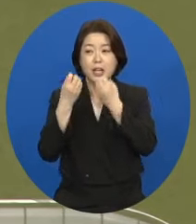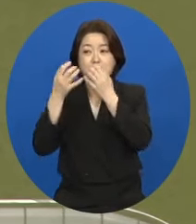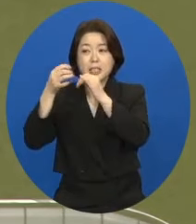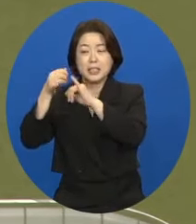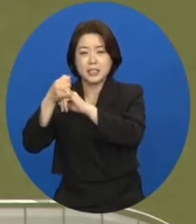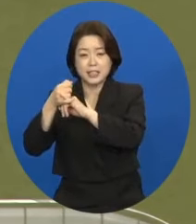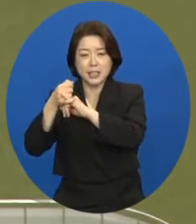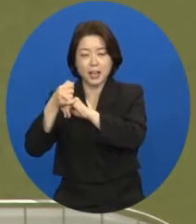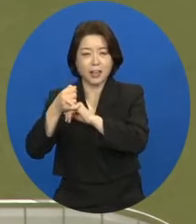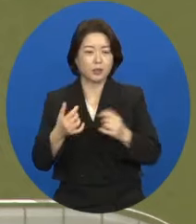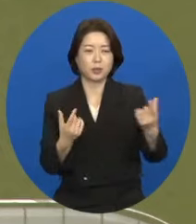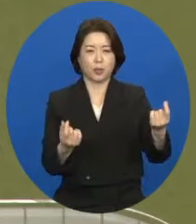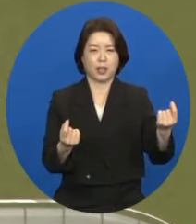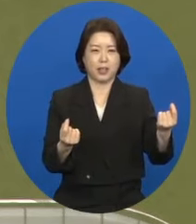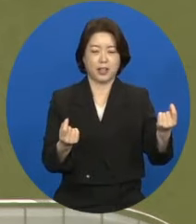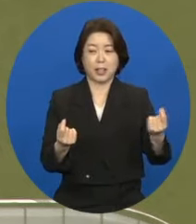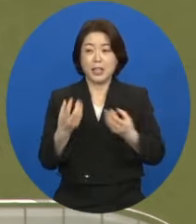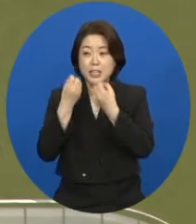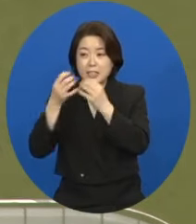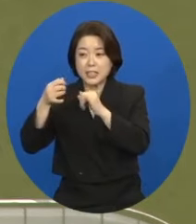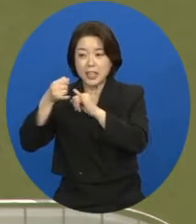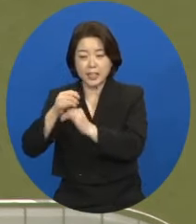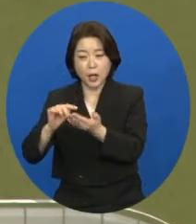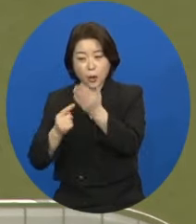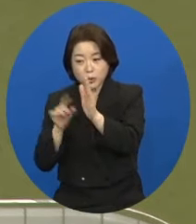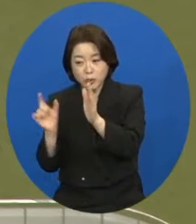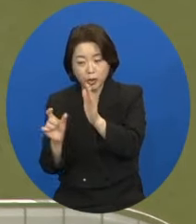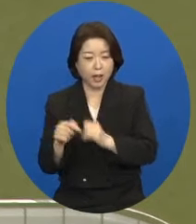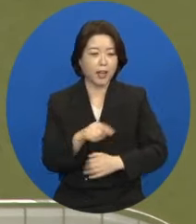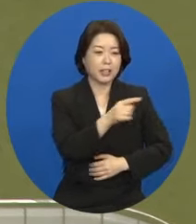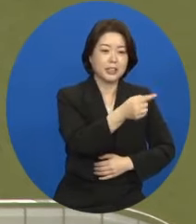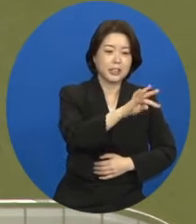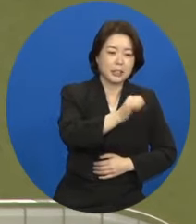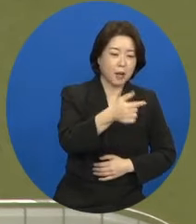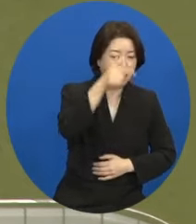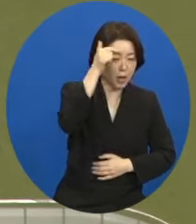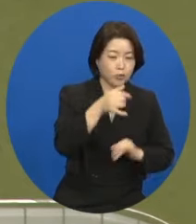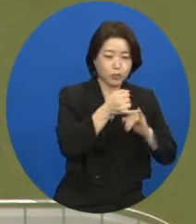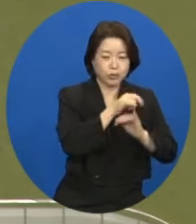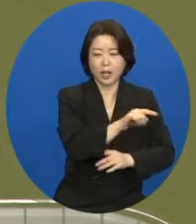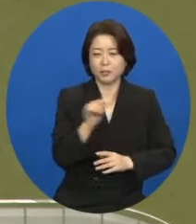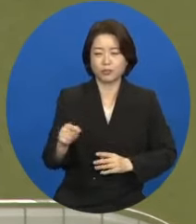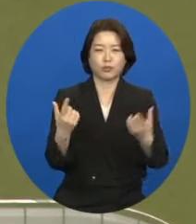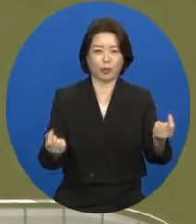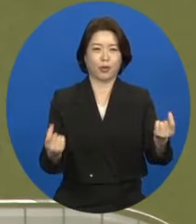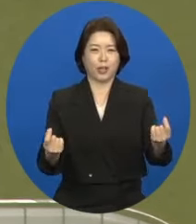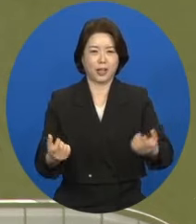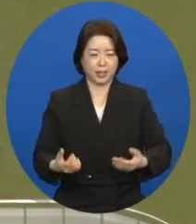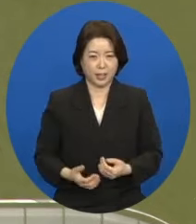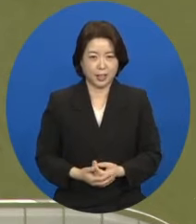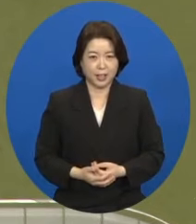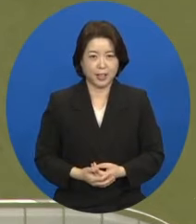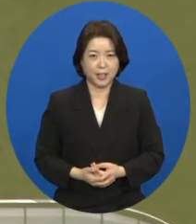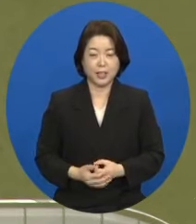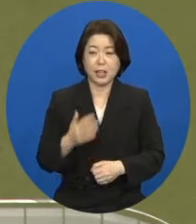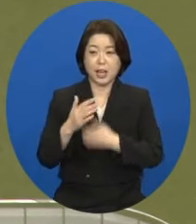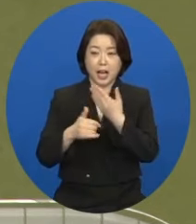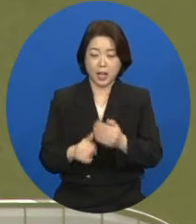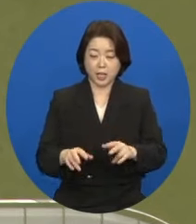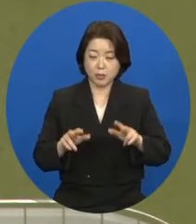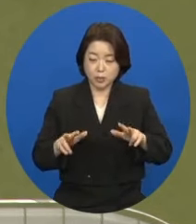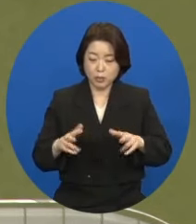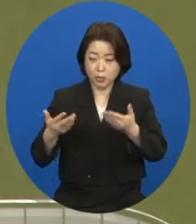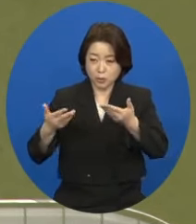버전입니다. 오늘 본문은 나발의 어리석음을 보여줘요. 우리가 가진 모든 것이 하나님이 잠시 주신 거예요.